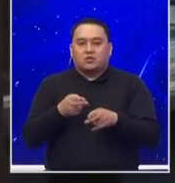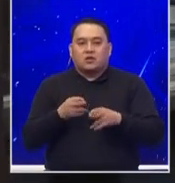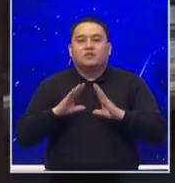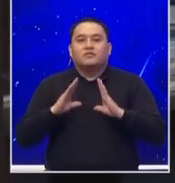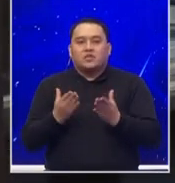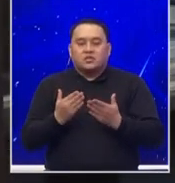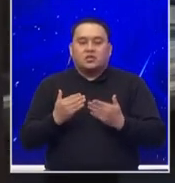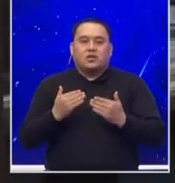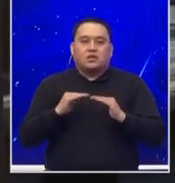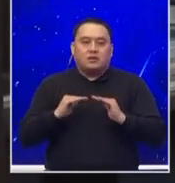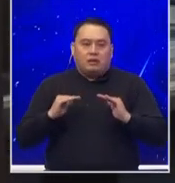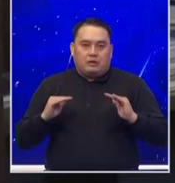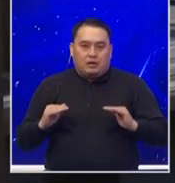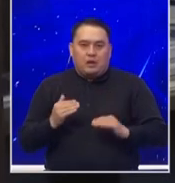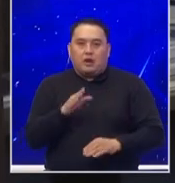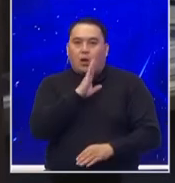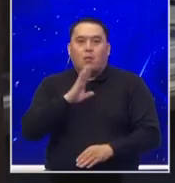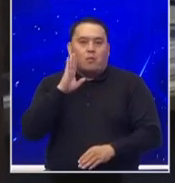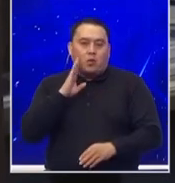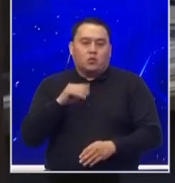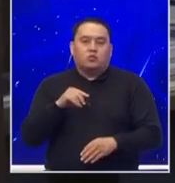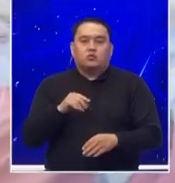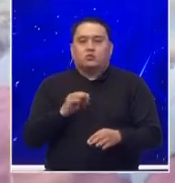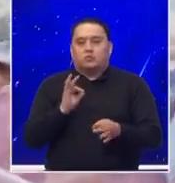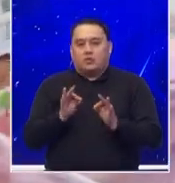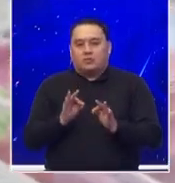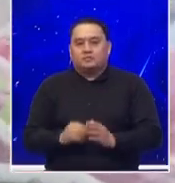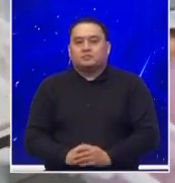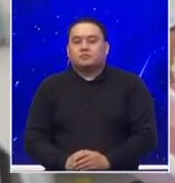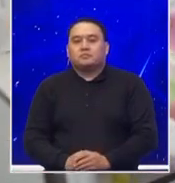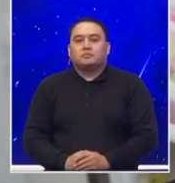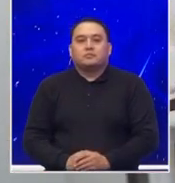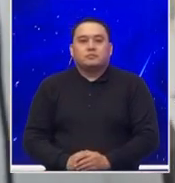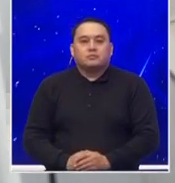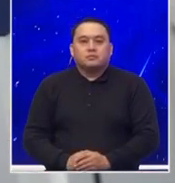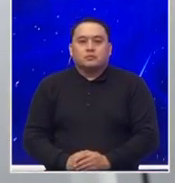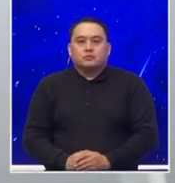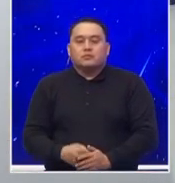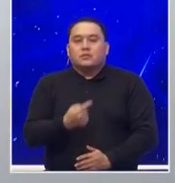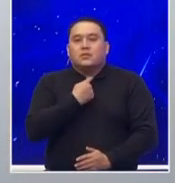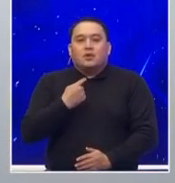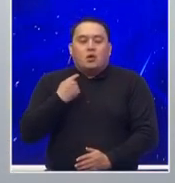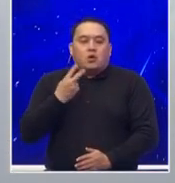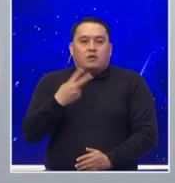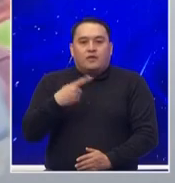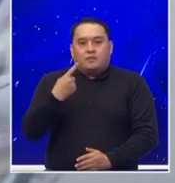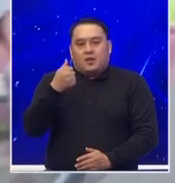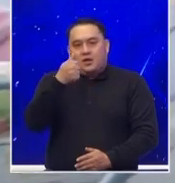Состояние детей, да, и состояние матерей, всех удовлетворительно. В 2020 году в областном перинатальном центре